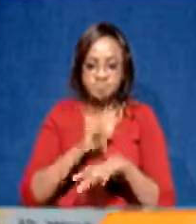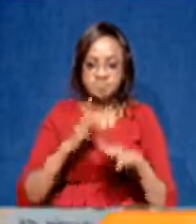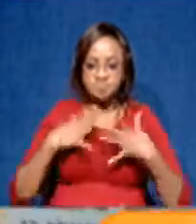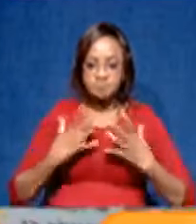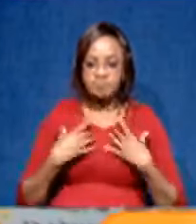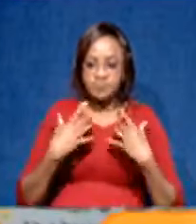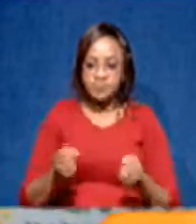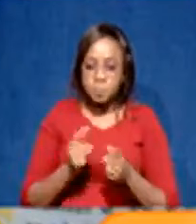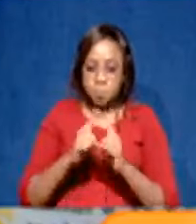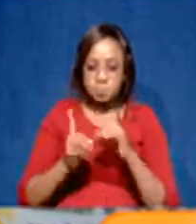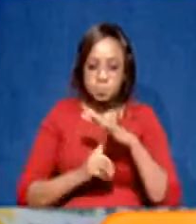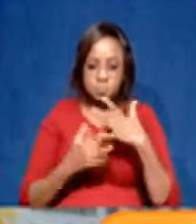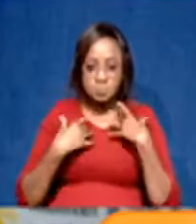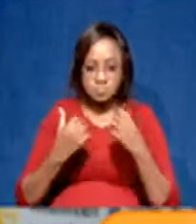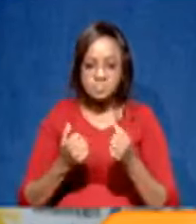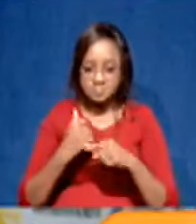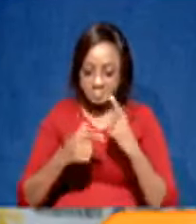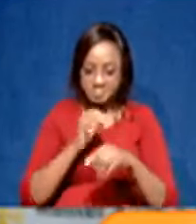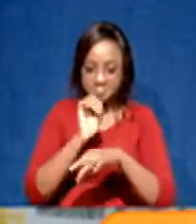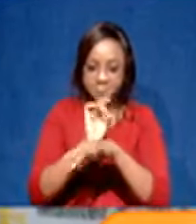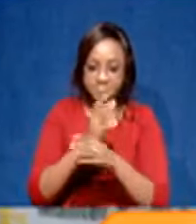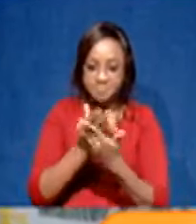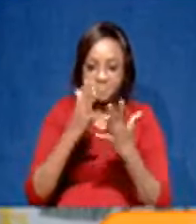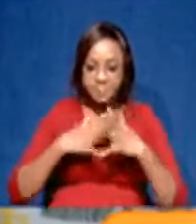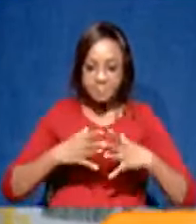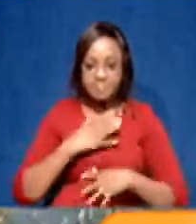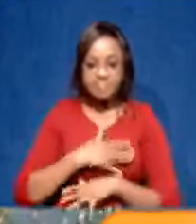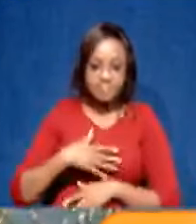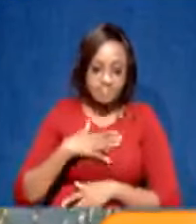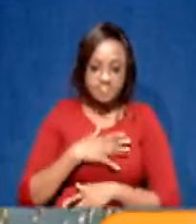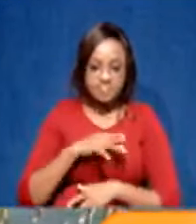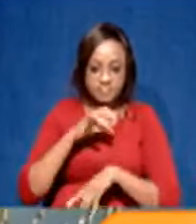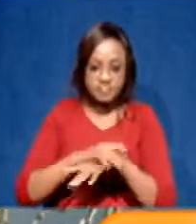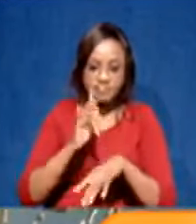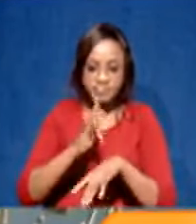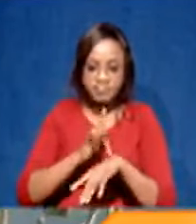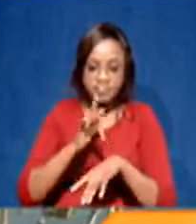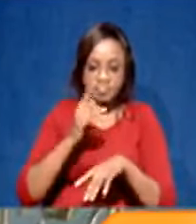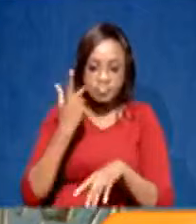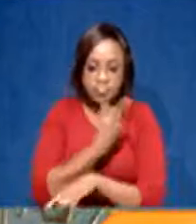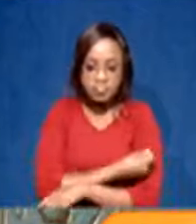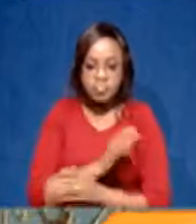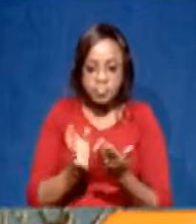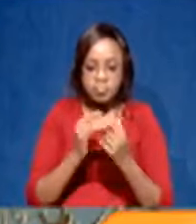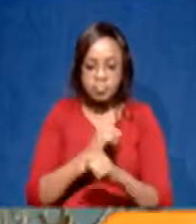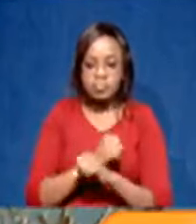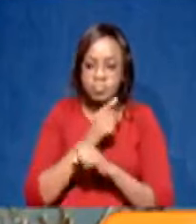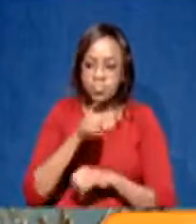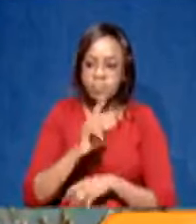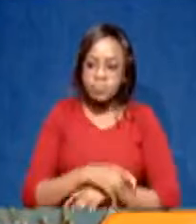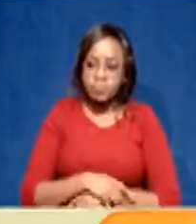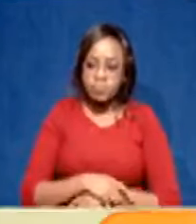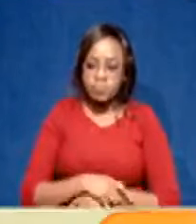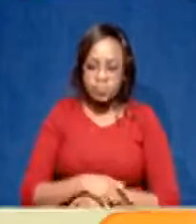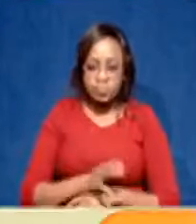binadamu, Wizara ya Afya humu nchini inahimiza watu kupata chanjo ya ugonjwa huu ili kudhibiti maambukizi yake.